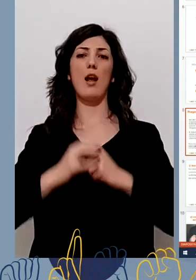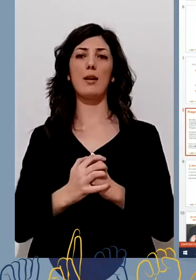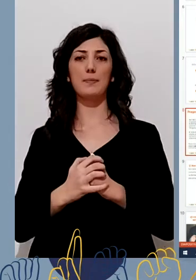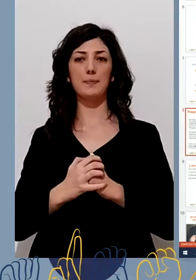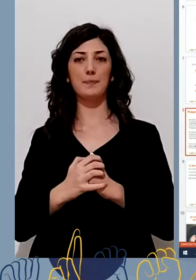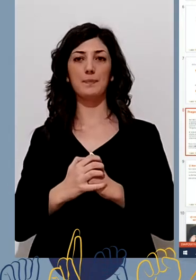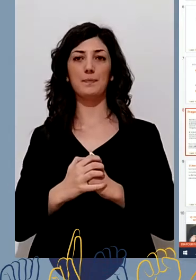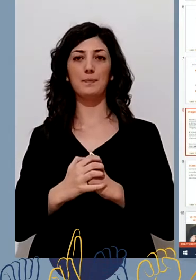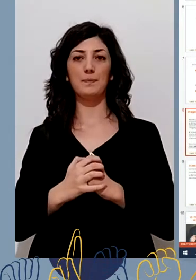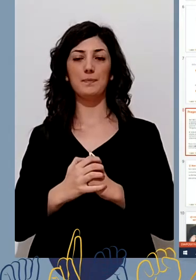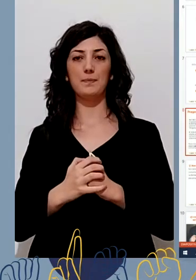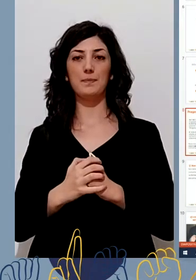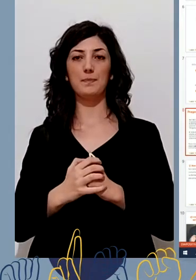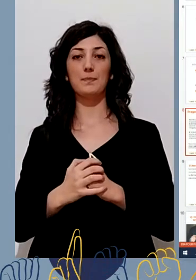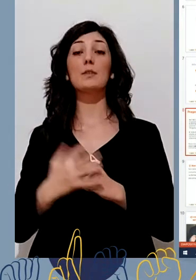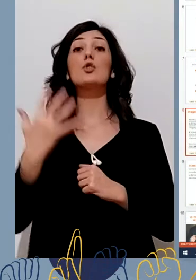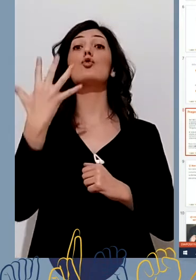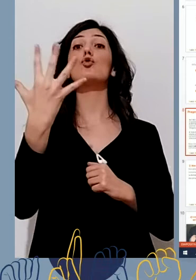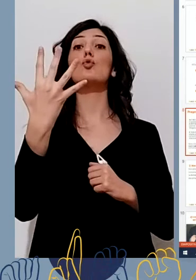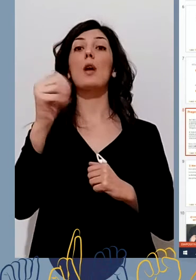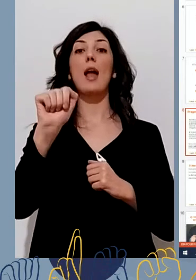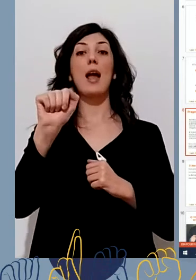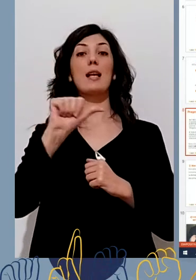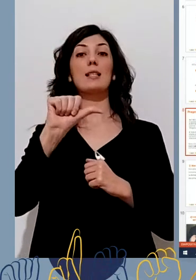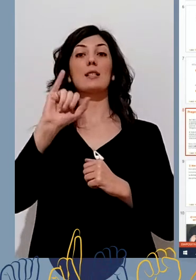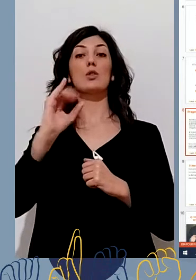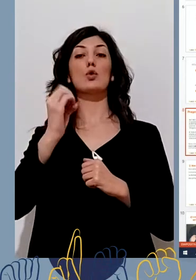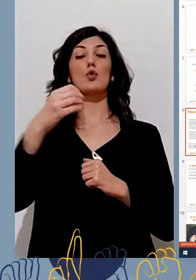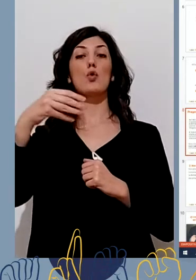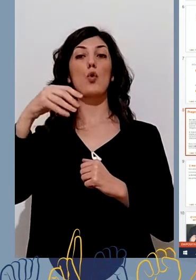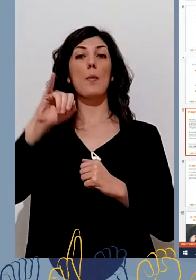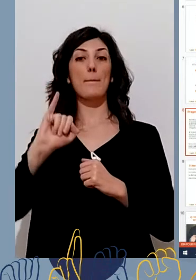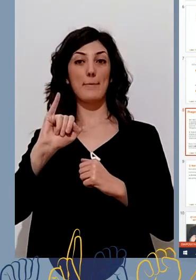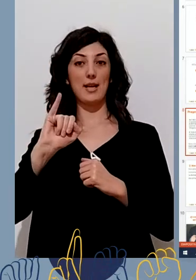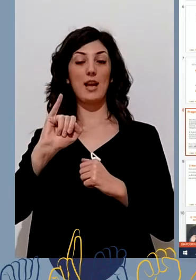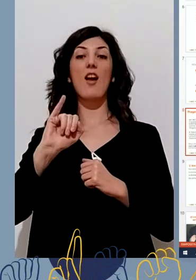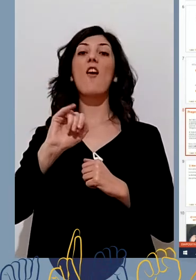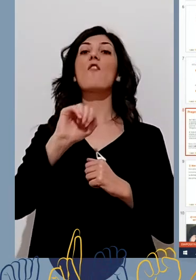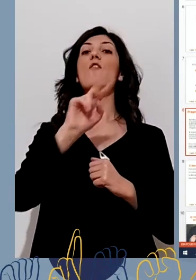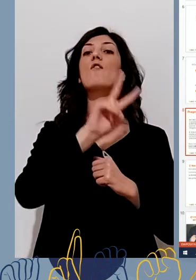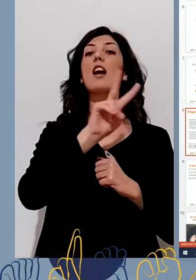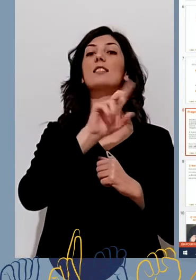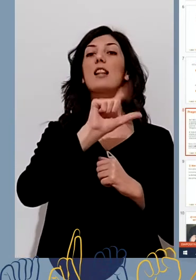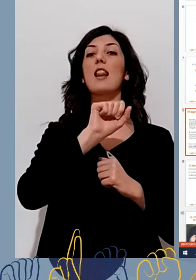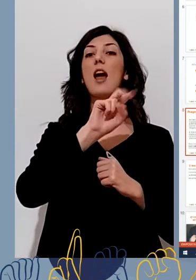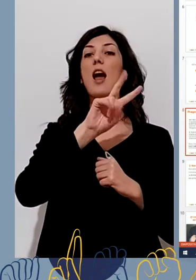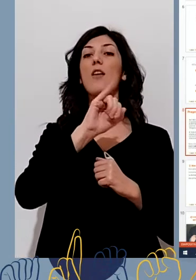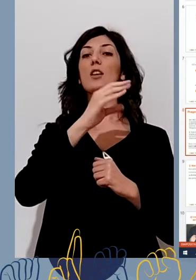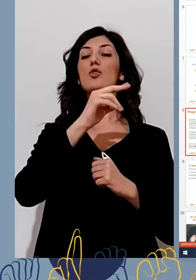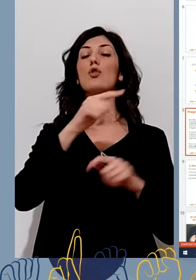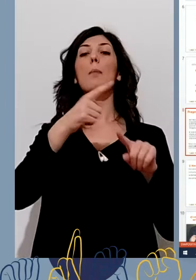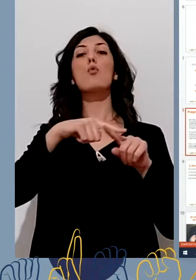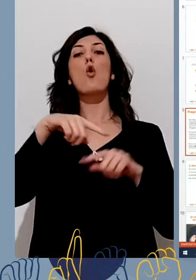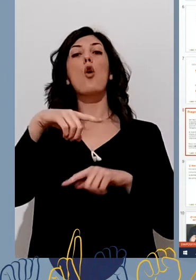I 5 assiomi che sono stati rilevati da Vaclavic e colleghi e i colleghi di Palo Alto sono i